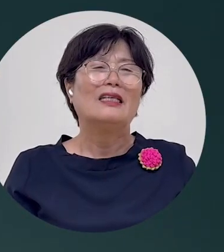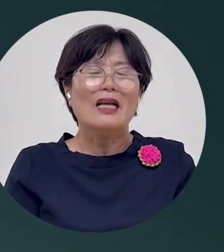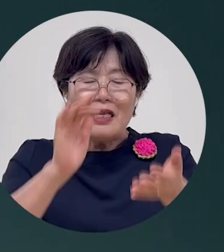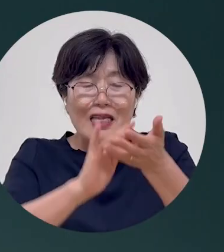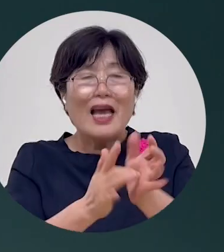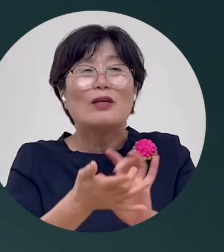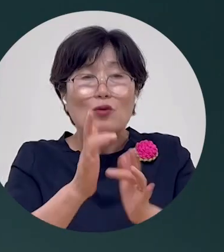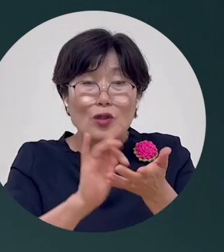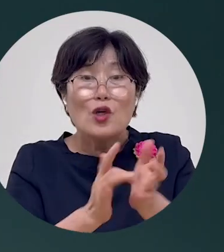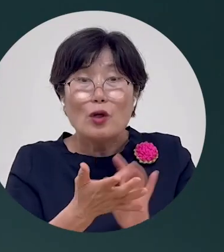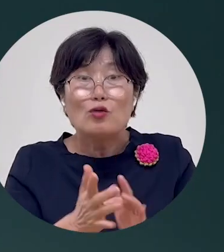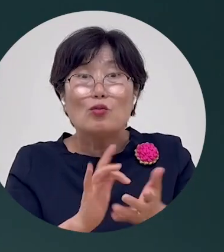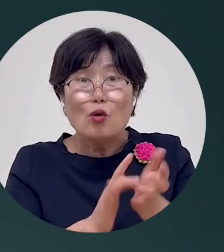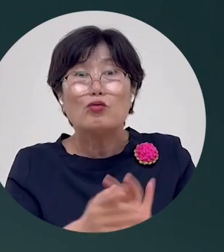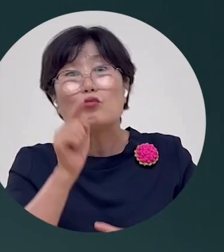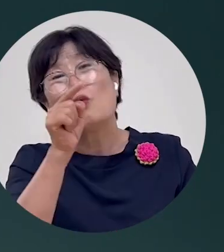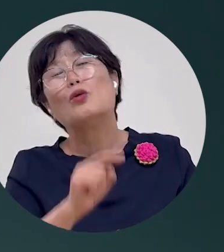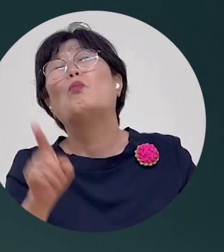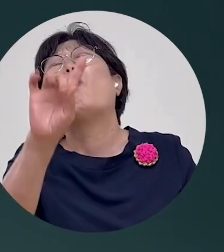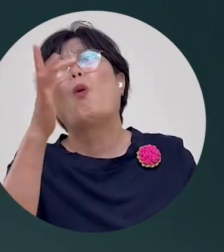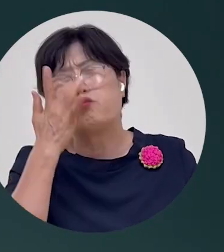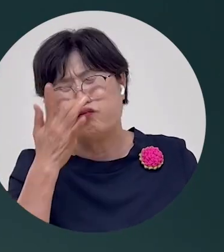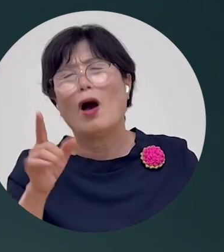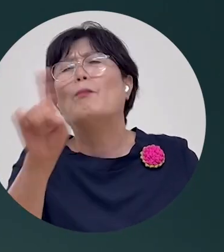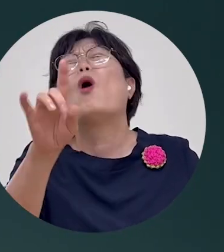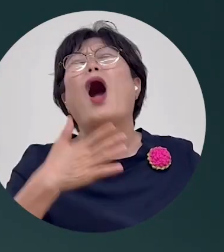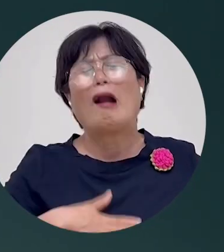예수님, 내가 뭘 알아?